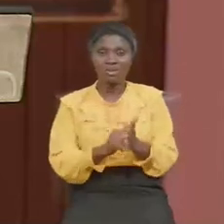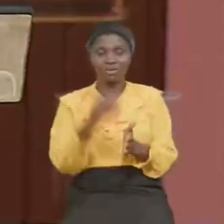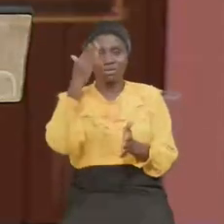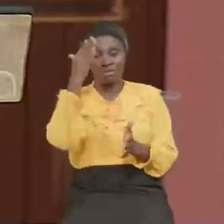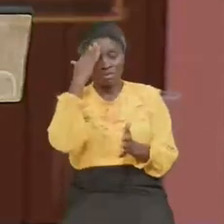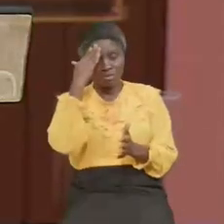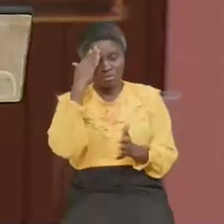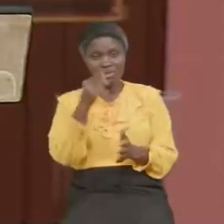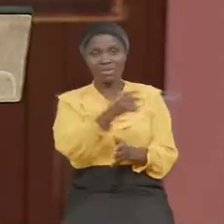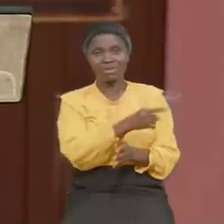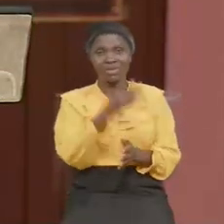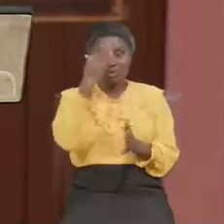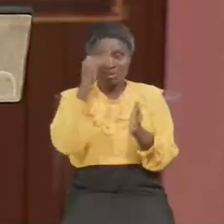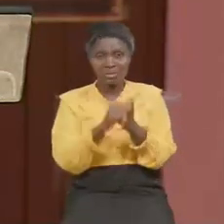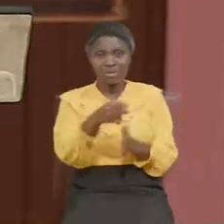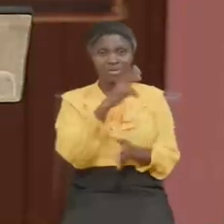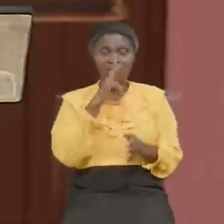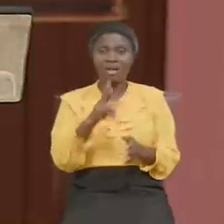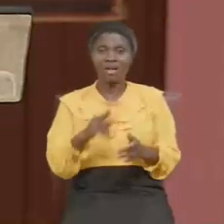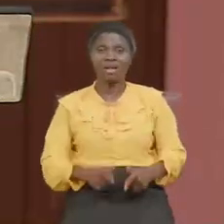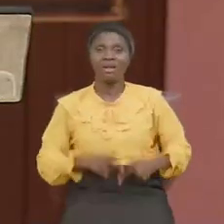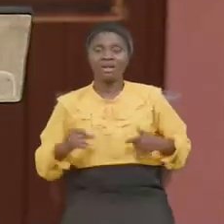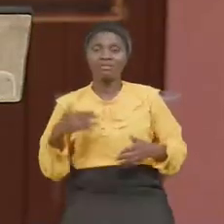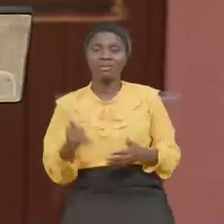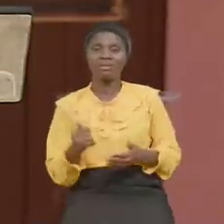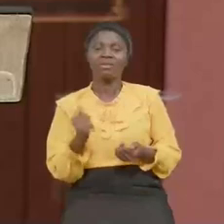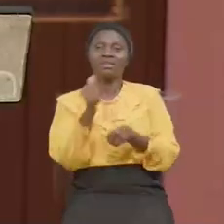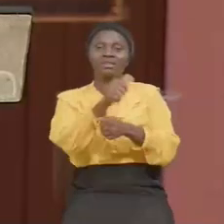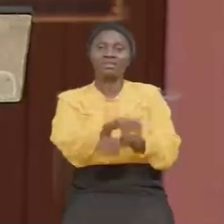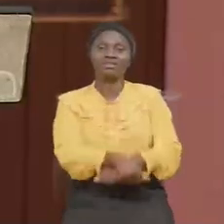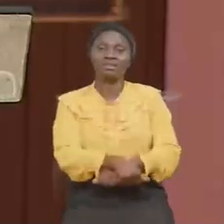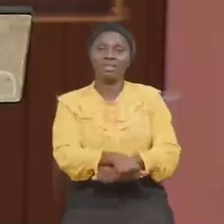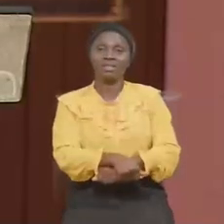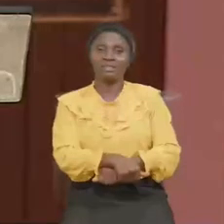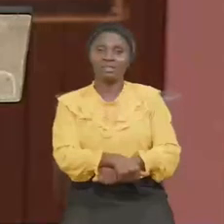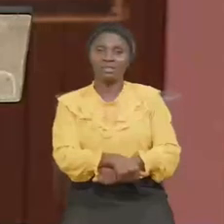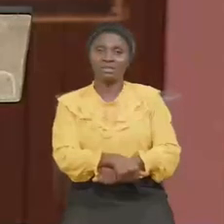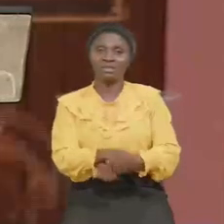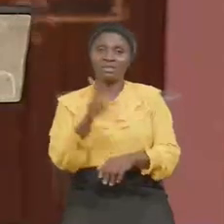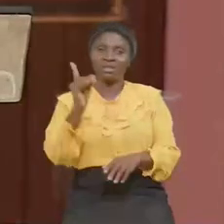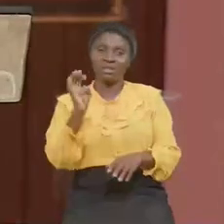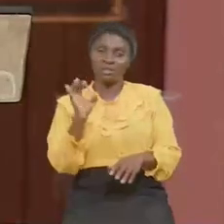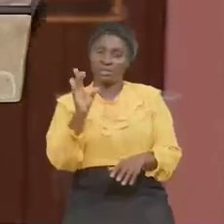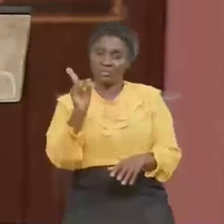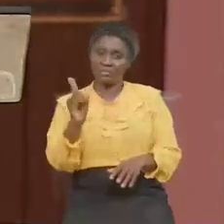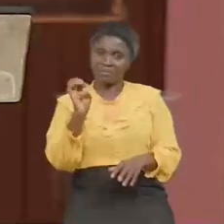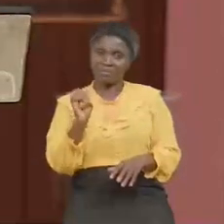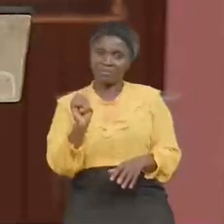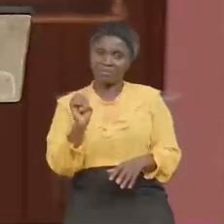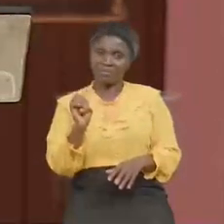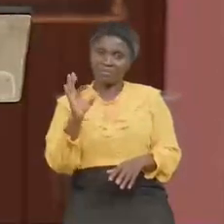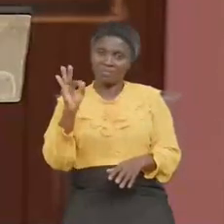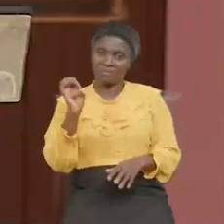vaincue, une vie défaite, mais une vie corrompue. Et quand ils viennent en public et ils veulent